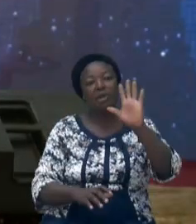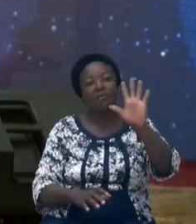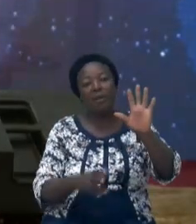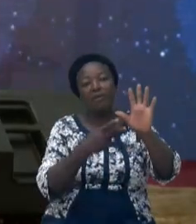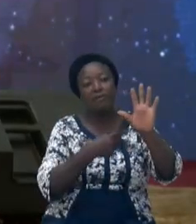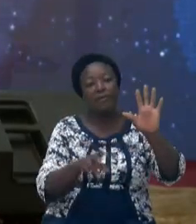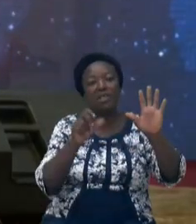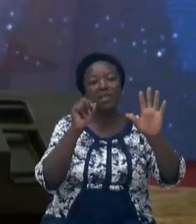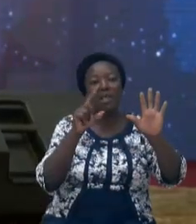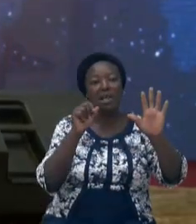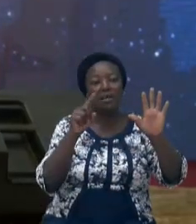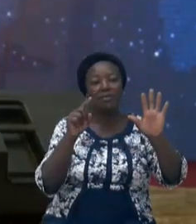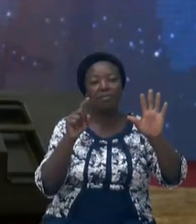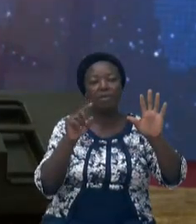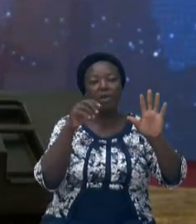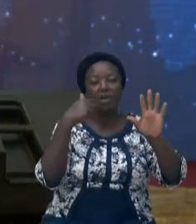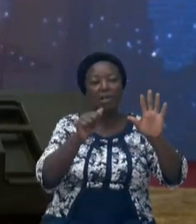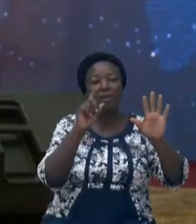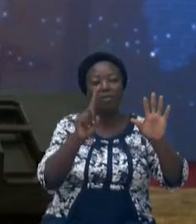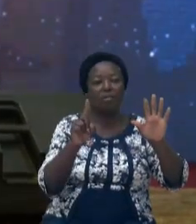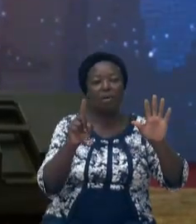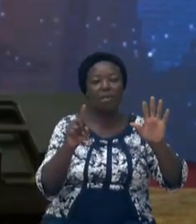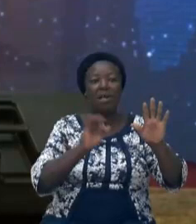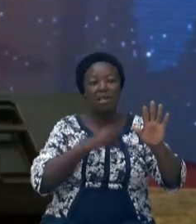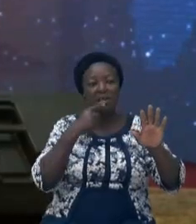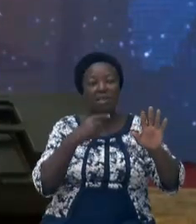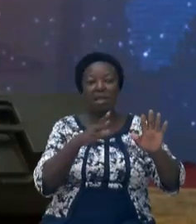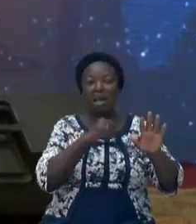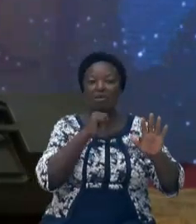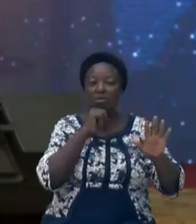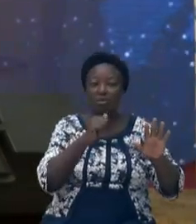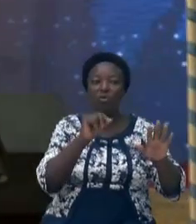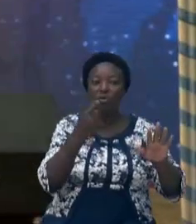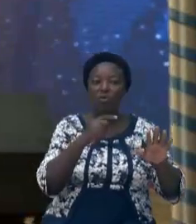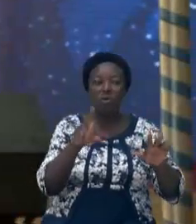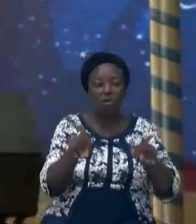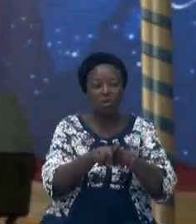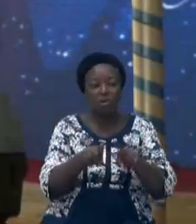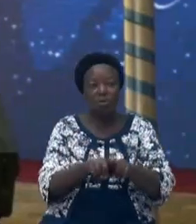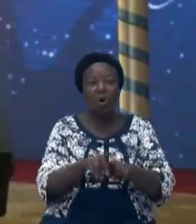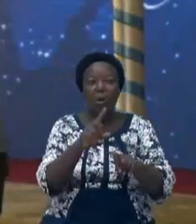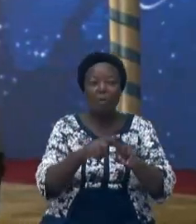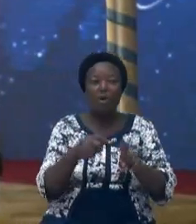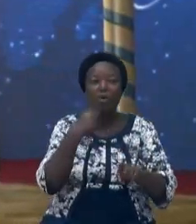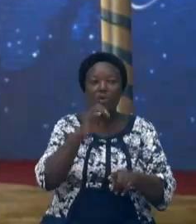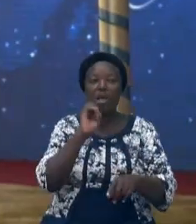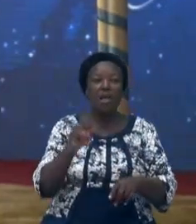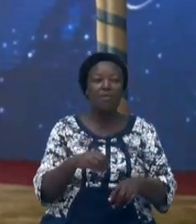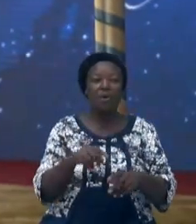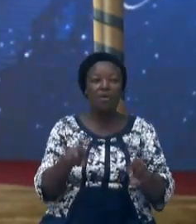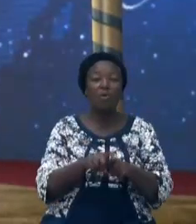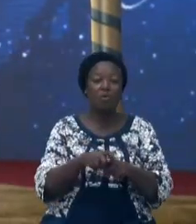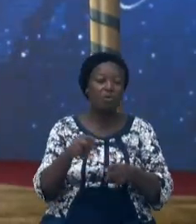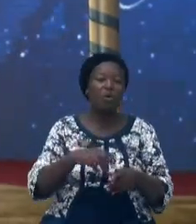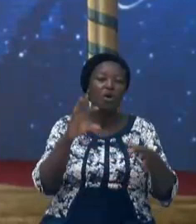verset 11 romain 5 verset 11 et non seulement cela